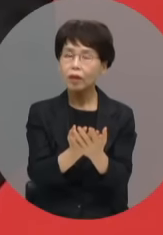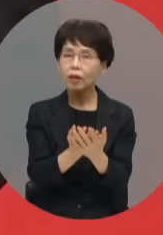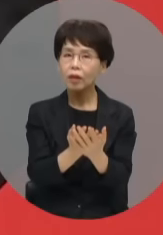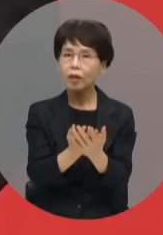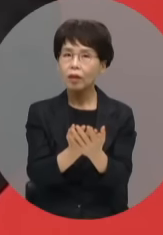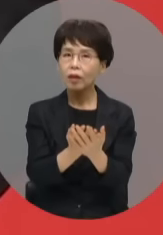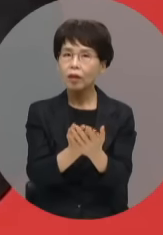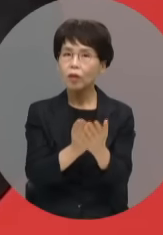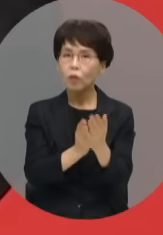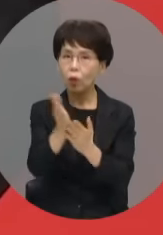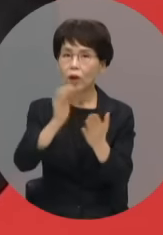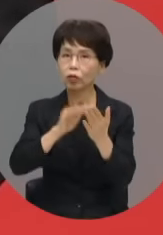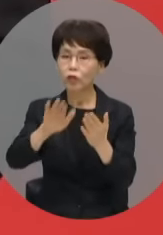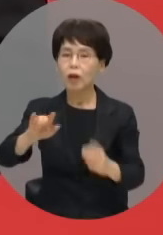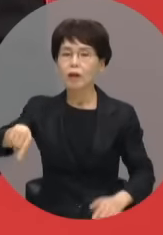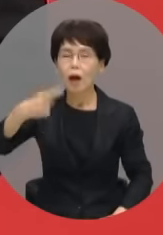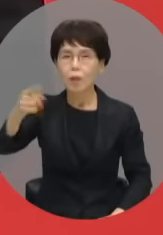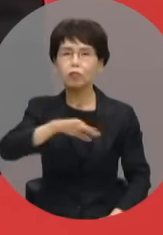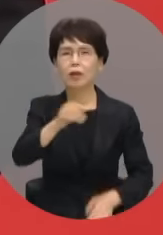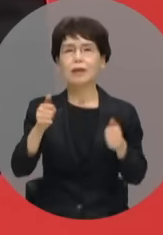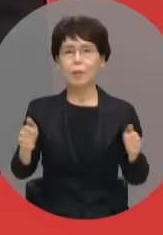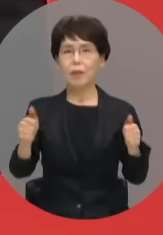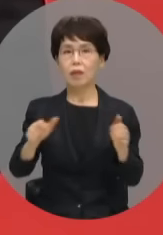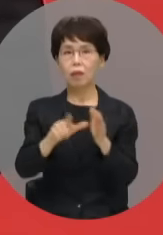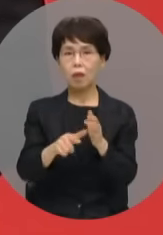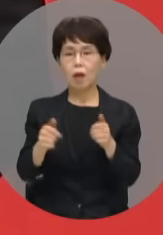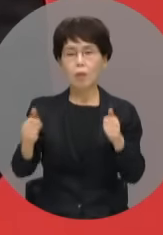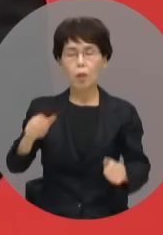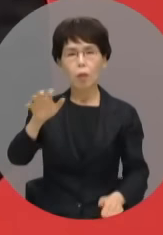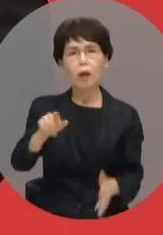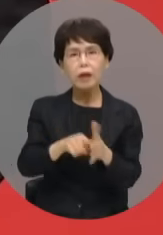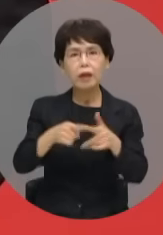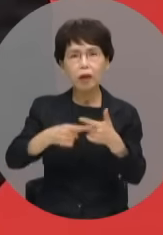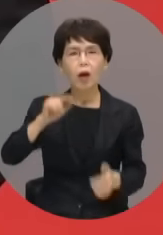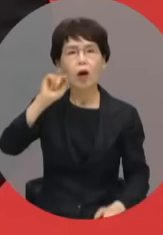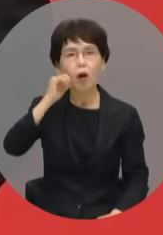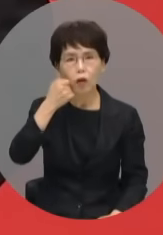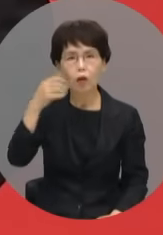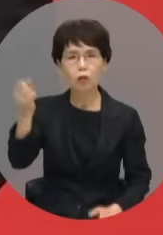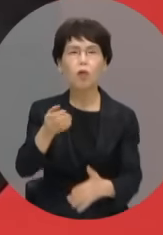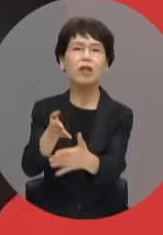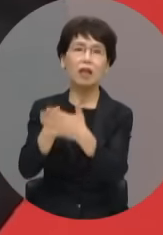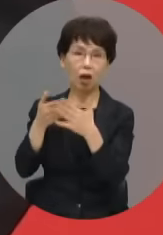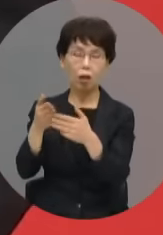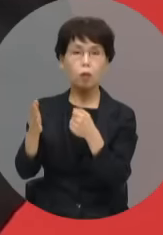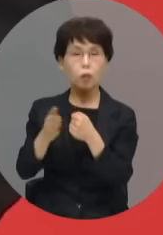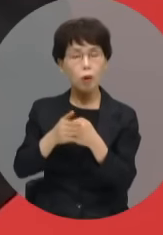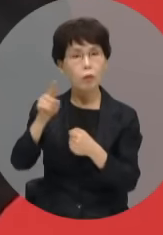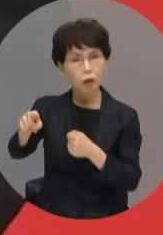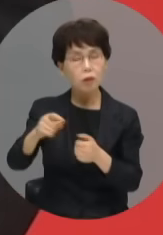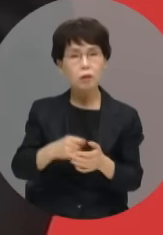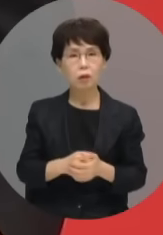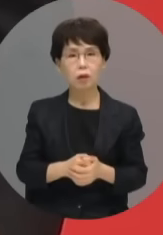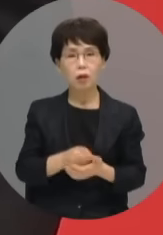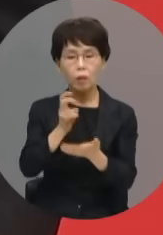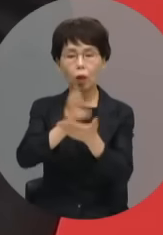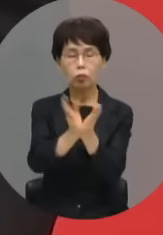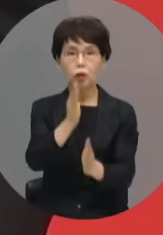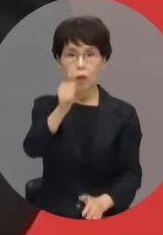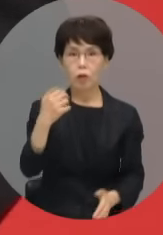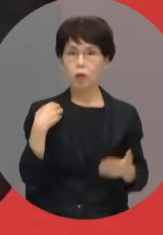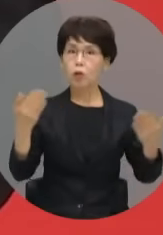이후에 우리 사법체계에서 법원에서 이해하기 어려운 이유로 아니, 영장을 제가 기각했다고 이제. 해서 그 행동 자체,